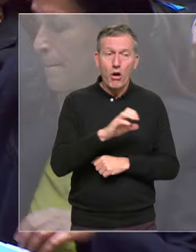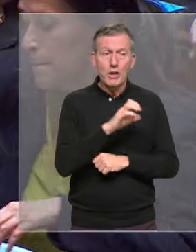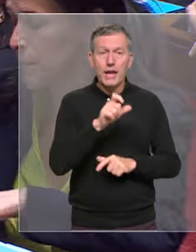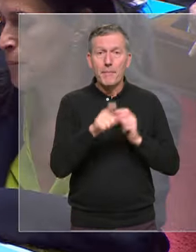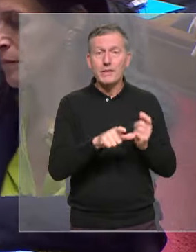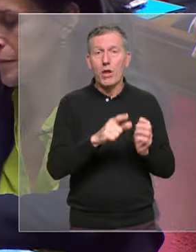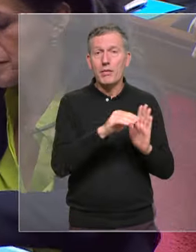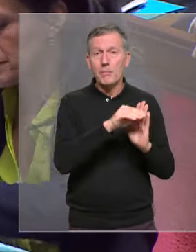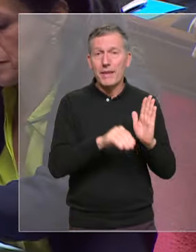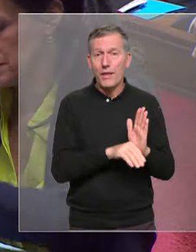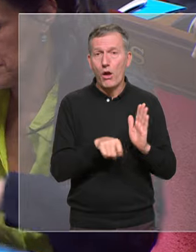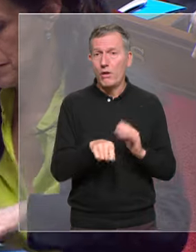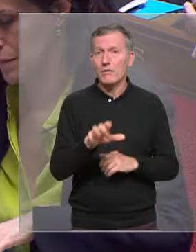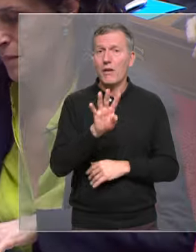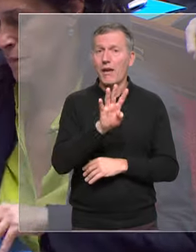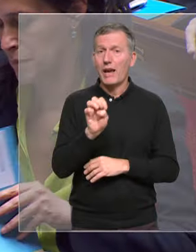Il y a 40 familles.